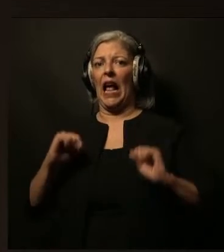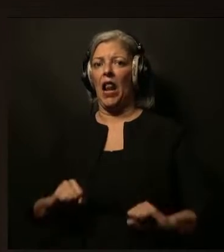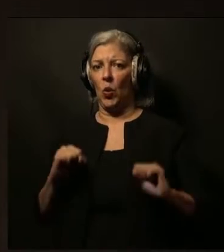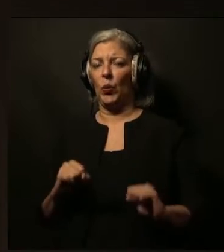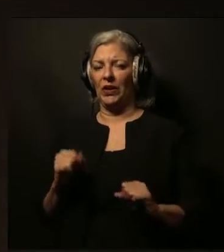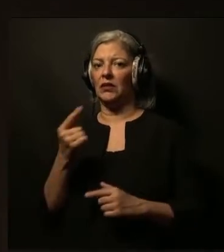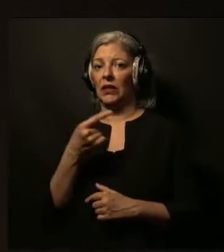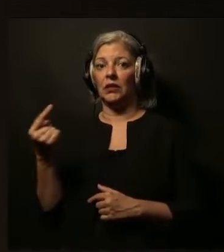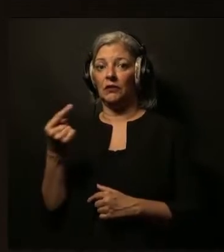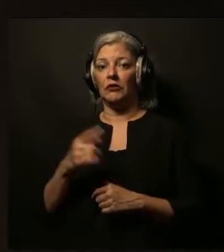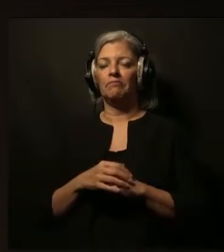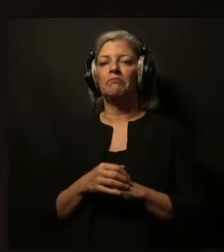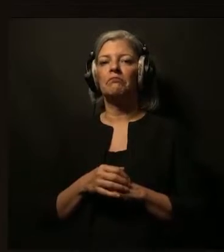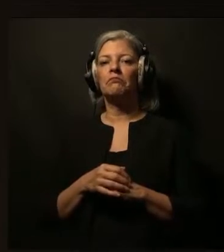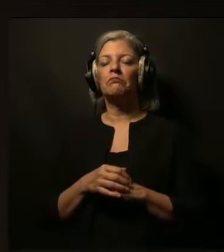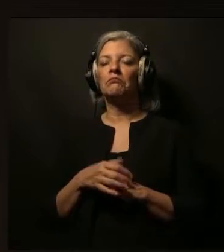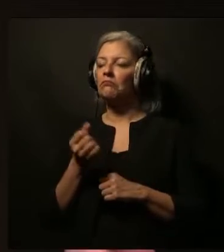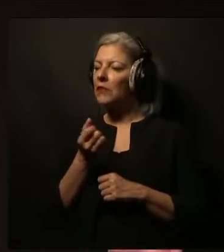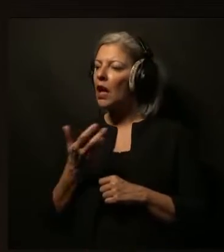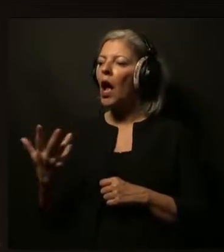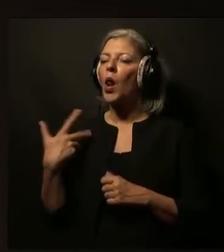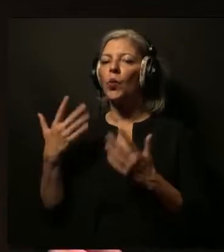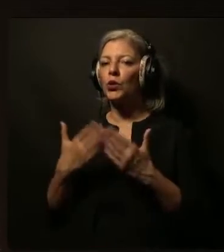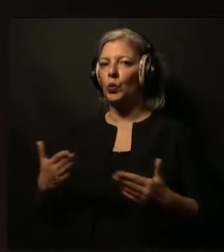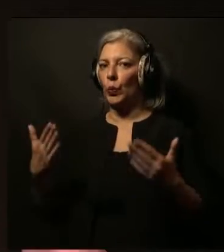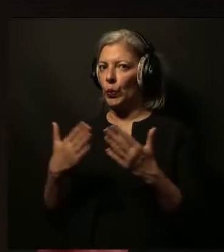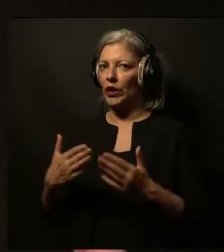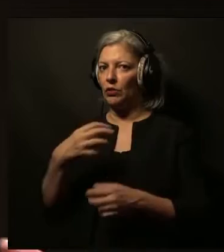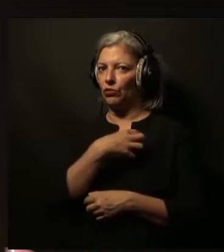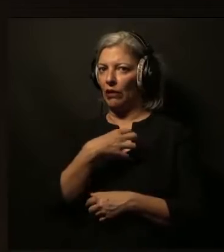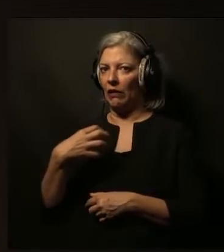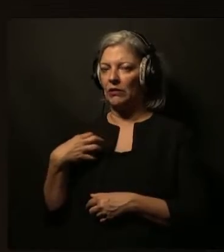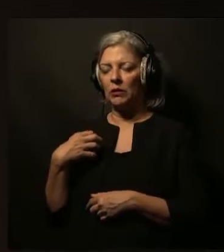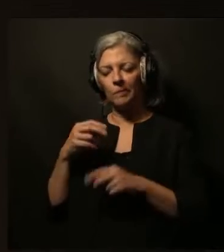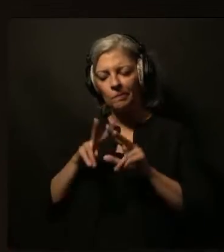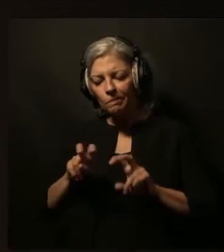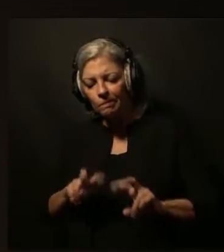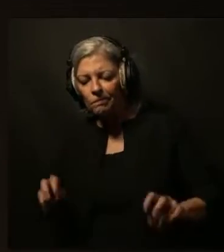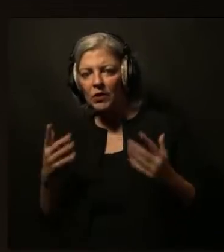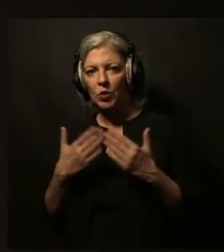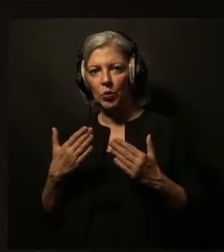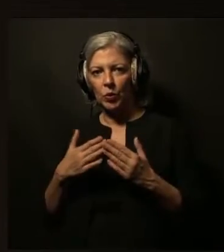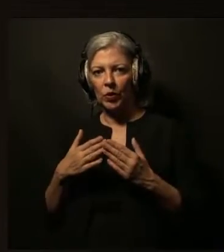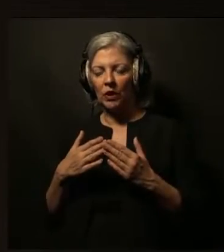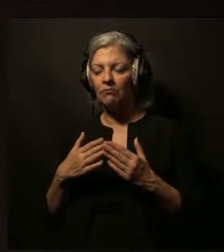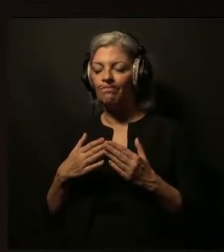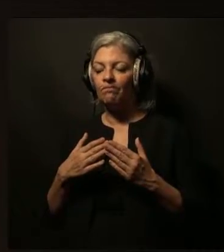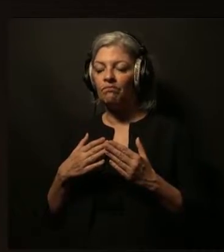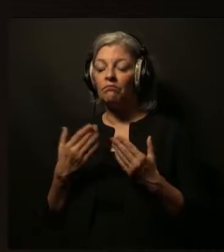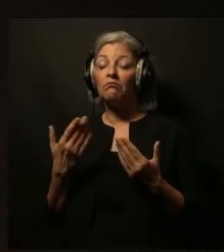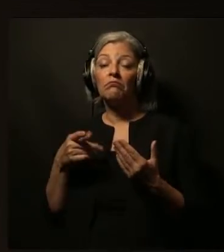salute studi scientifici stanno analizzando l'impatto di alcuni materiali sulla nostra